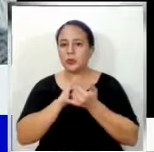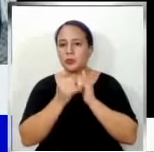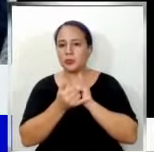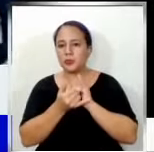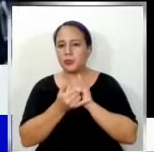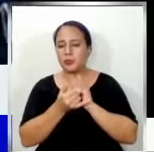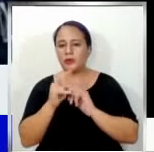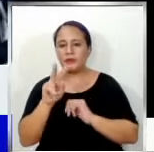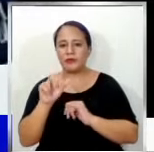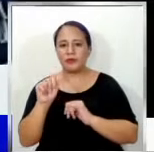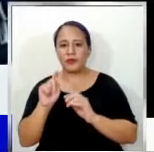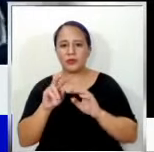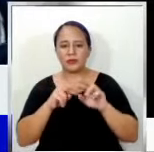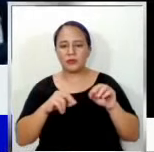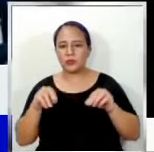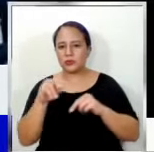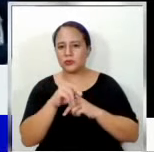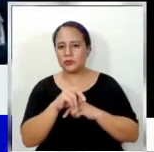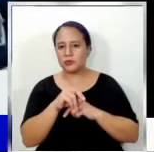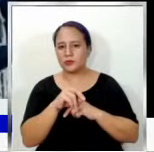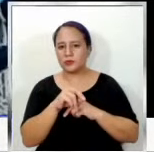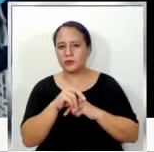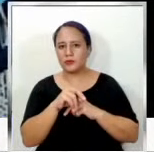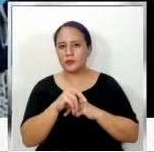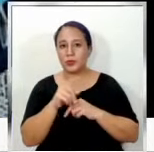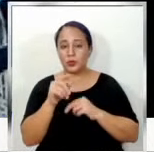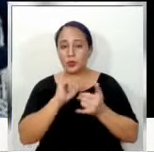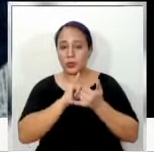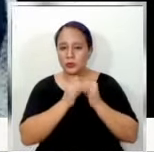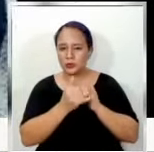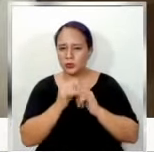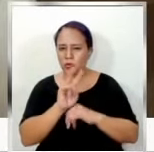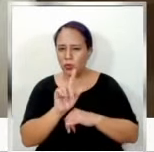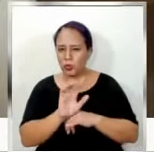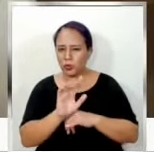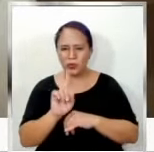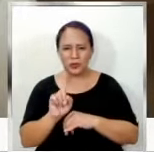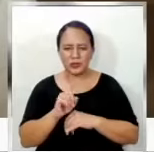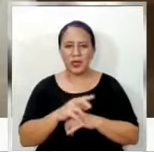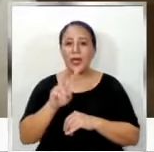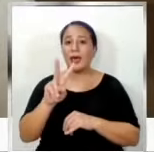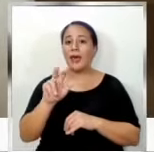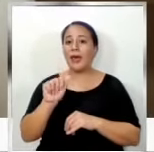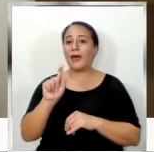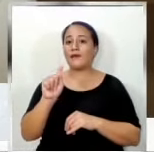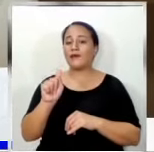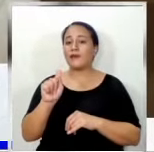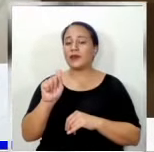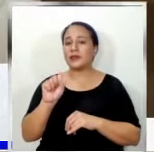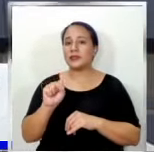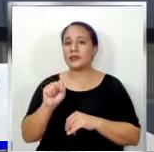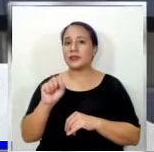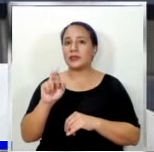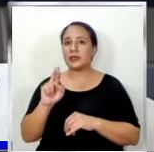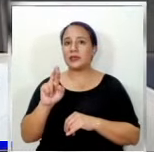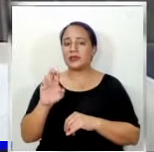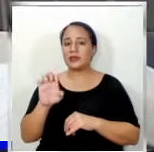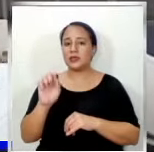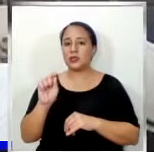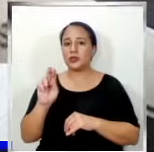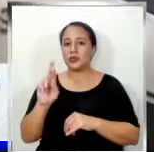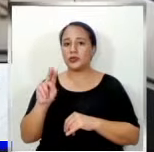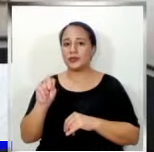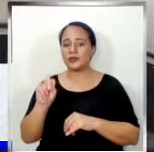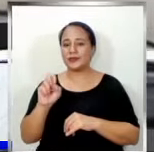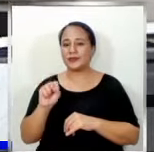Chen. You will amend your? Our VAT returns, Mr. Chen. And your sales. Pinatitingnan